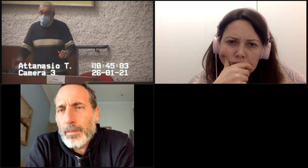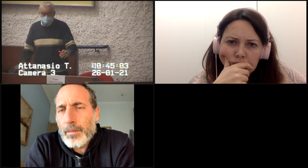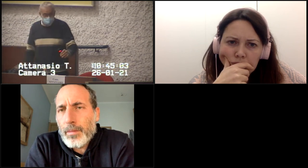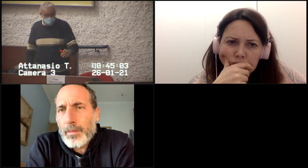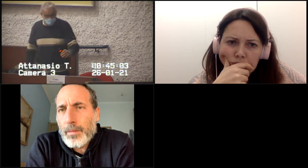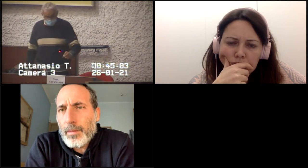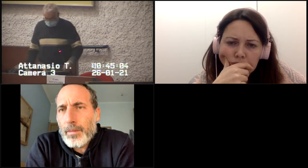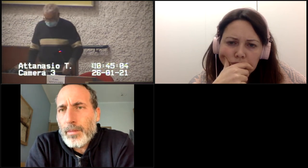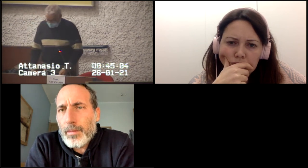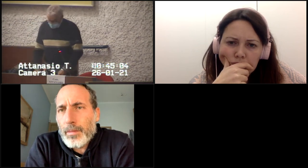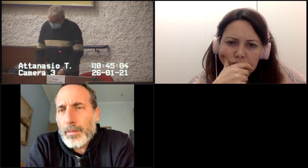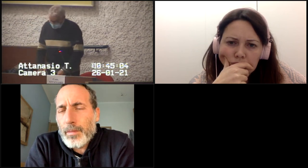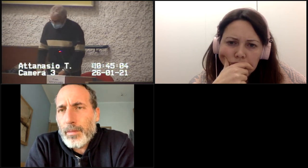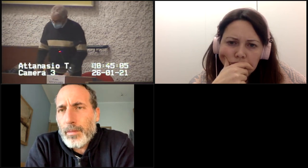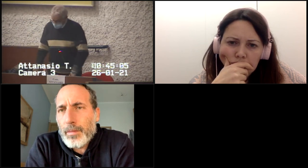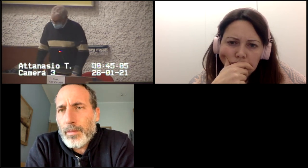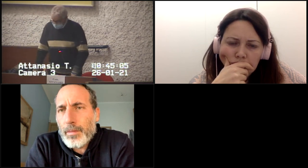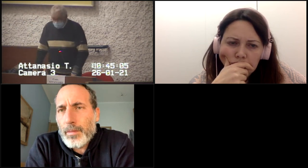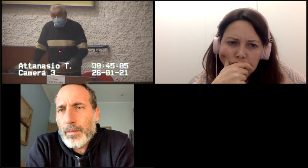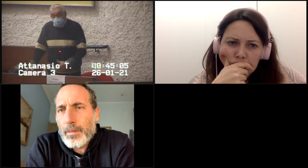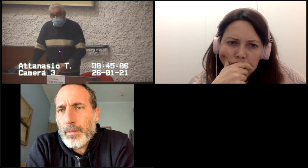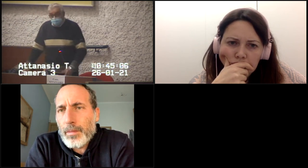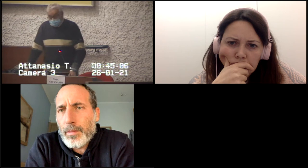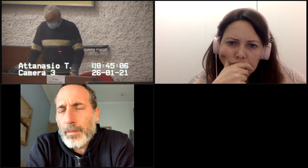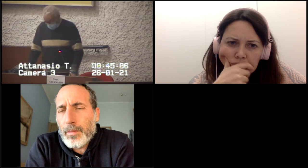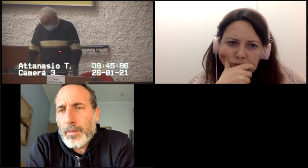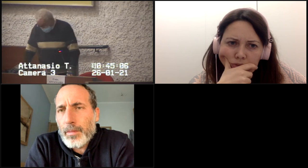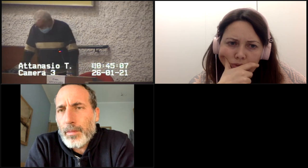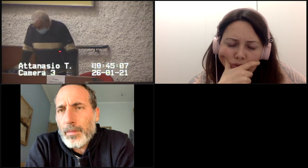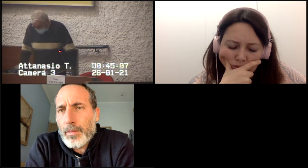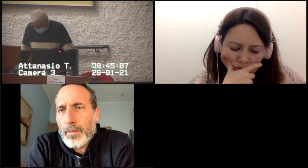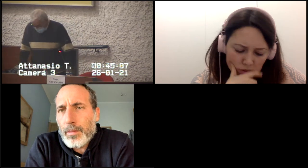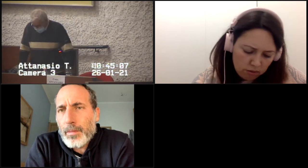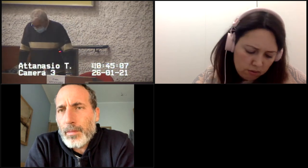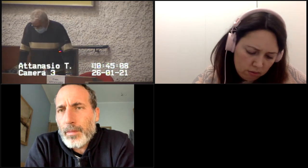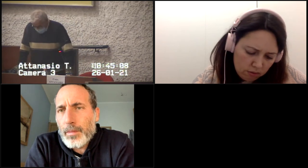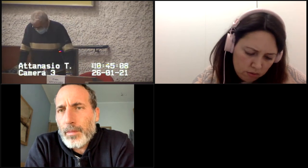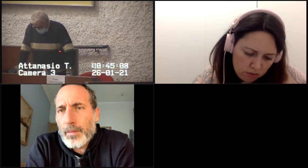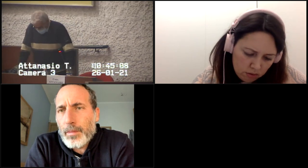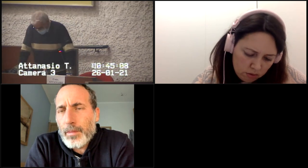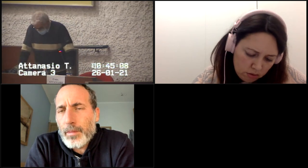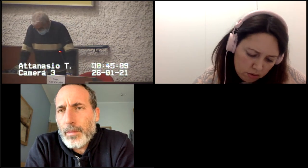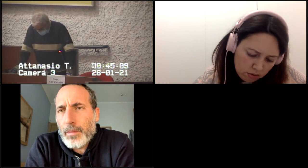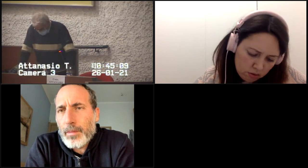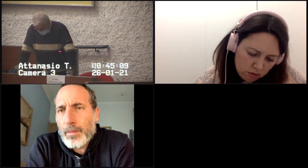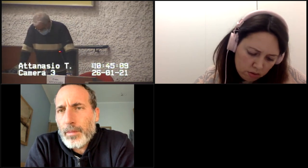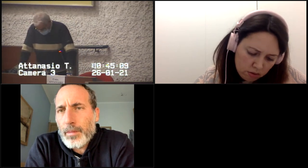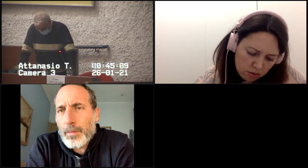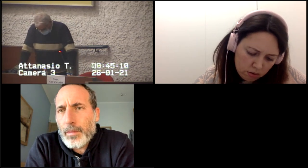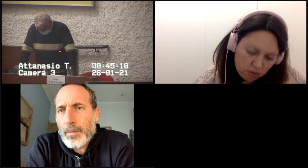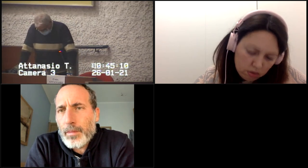tutti i deceduti di Covid. Beh,